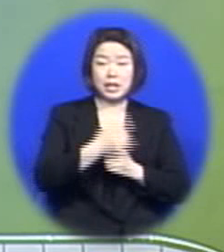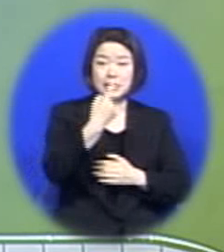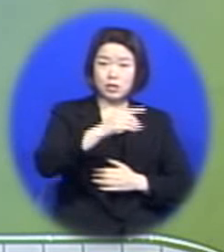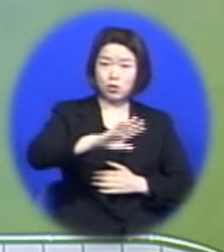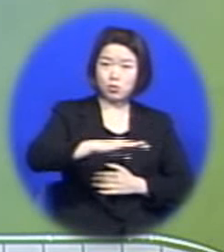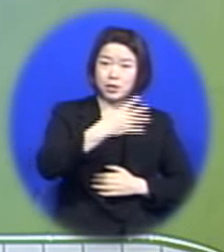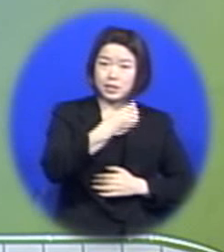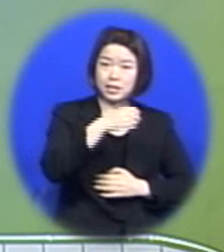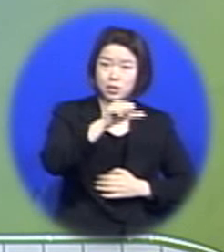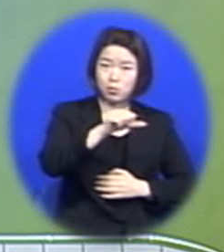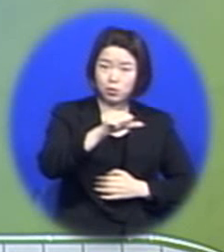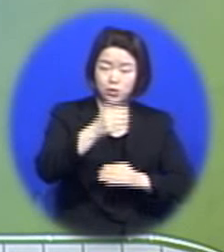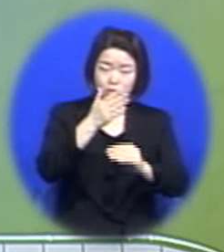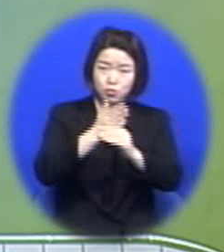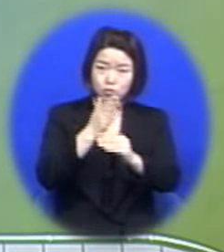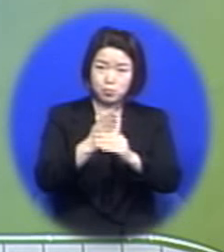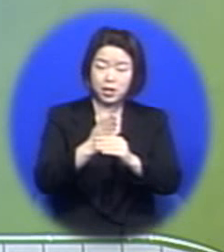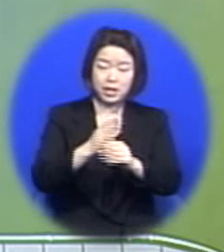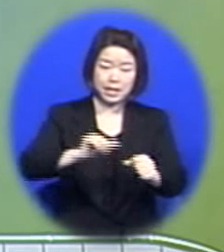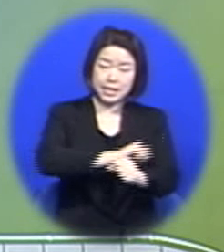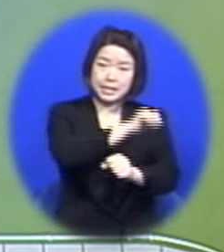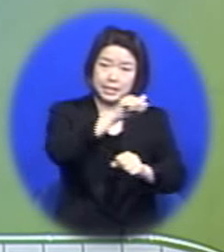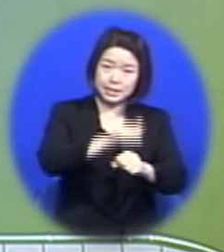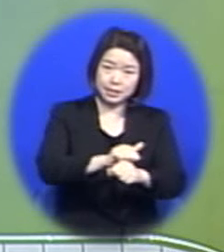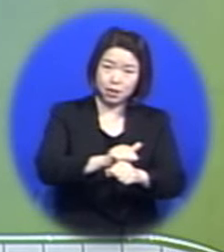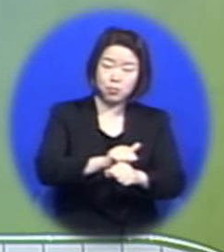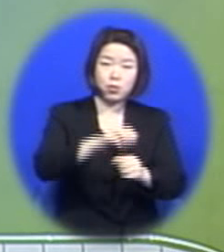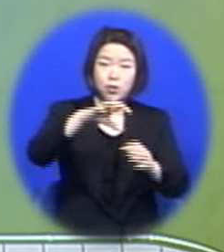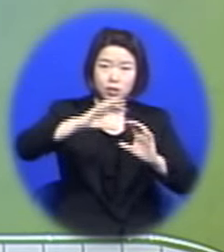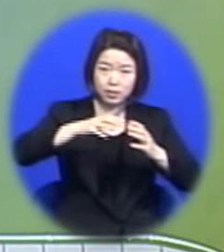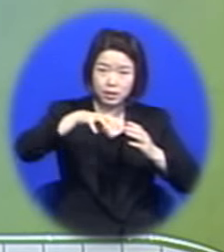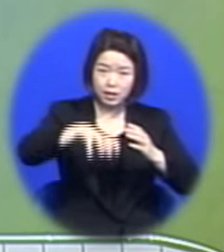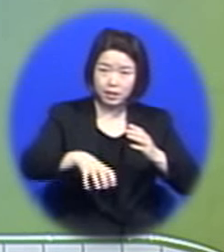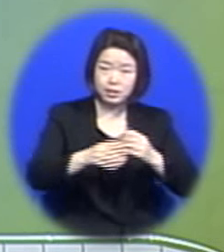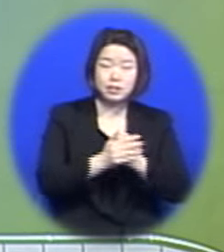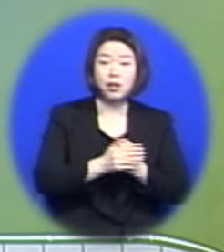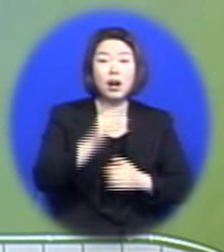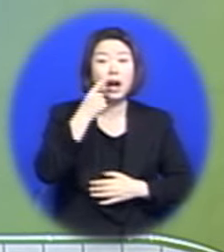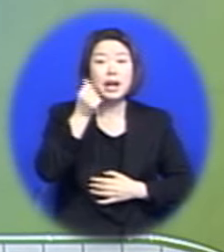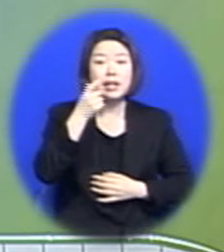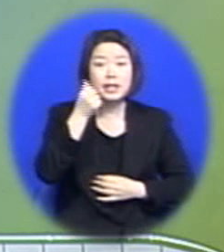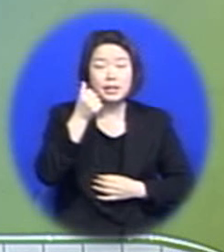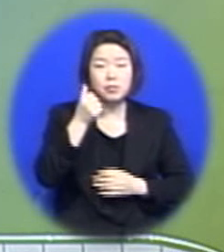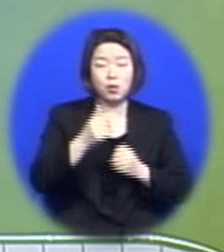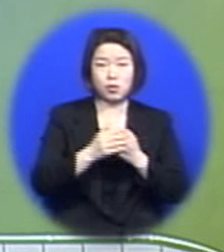1945년 중반에 싱가포르에 그 일본